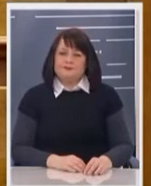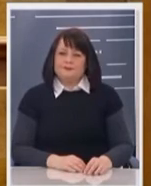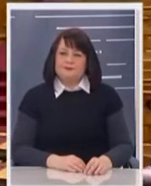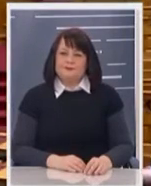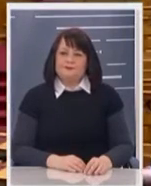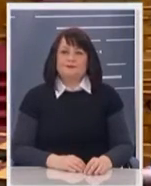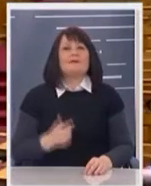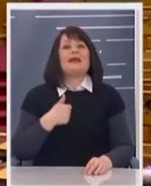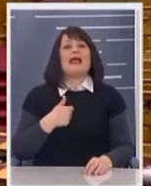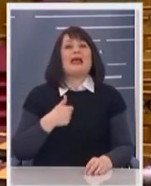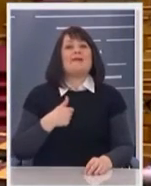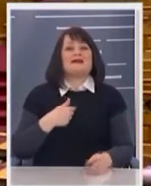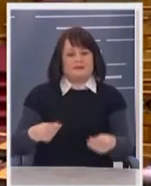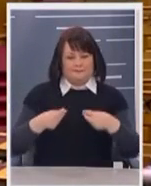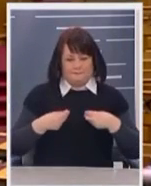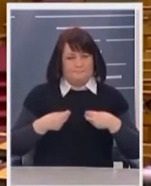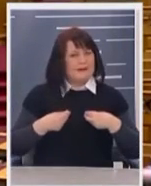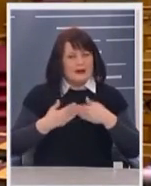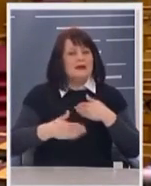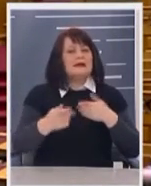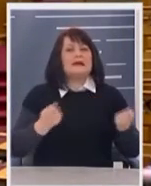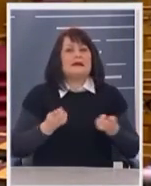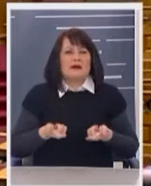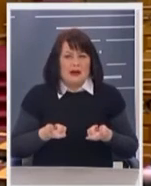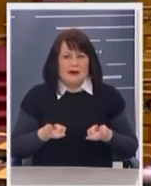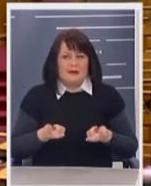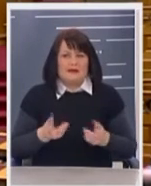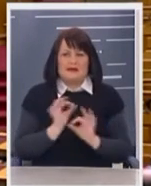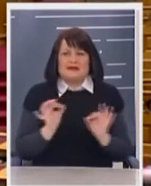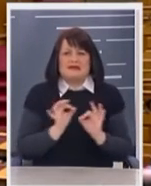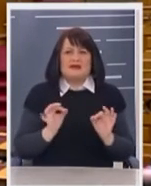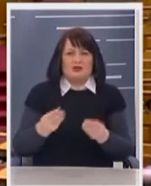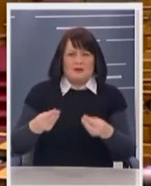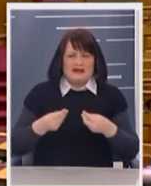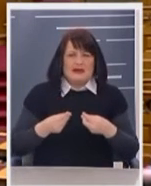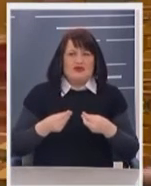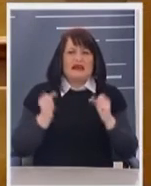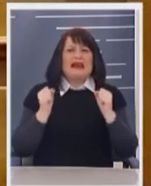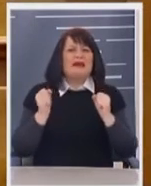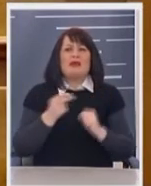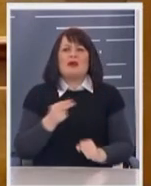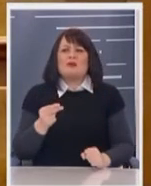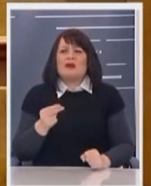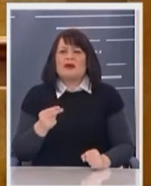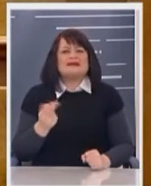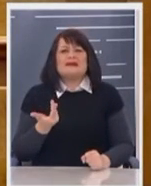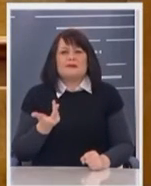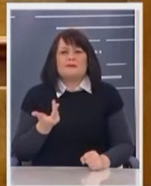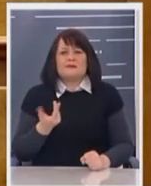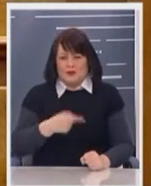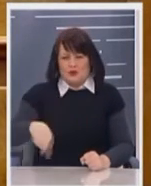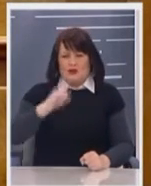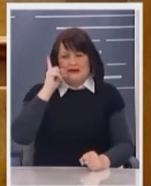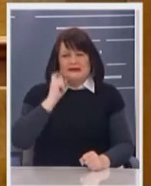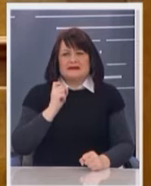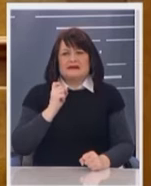Τι κάναμε εμείς όταν παραλάβαμε? Δεν υπάρχει καμιά αμφιβολία ότι παραλάβαμε σε ένα πλαίσιο που όλοι γνωρίζετε, ότι ήταν